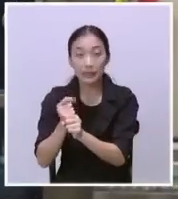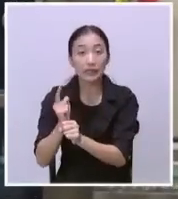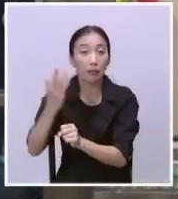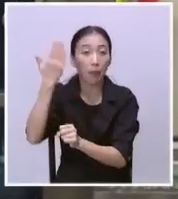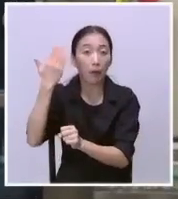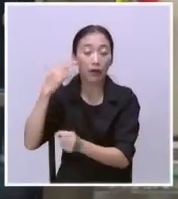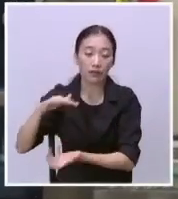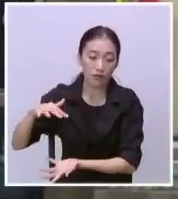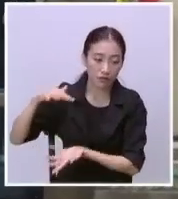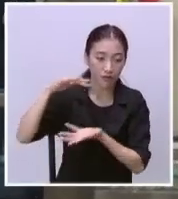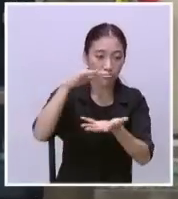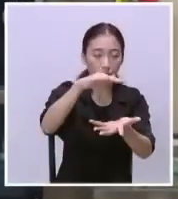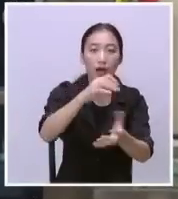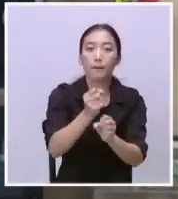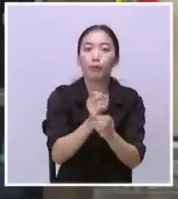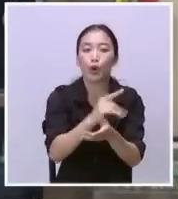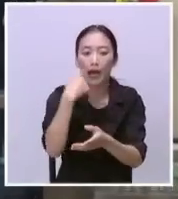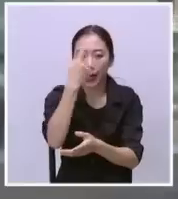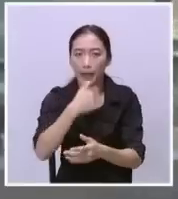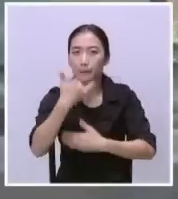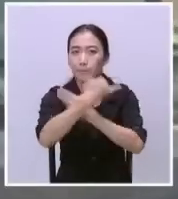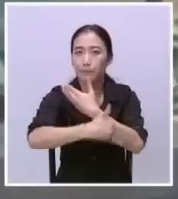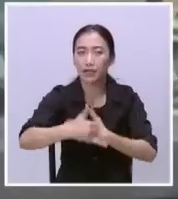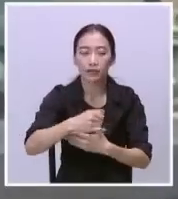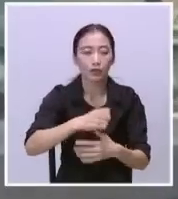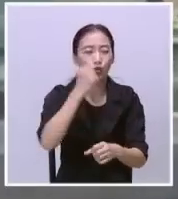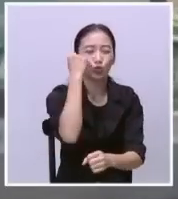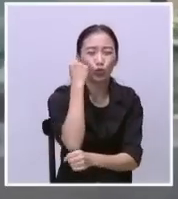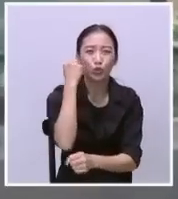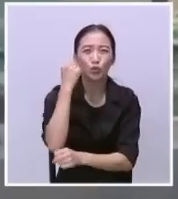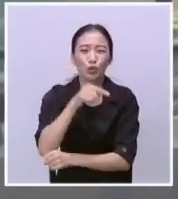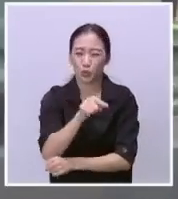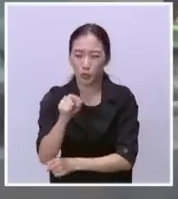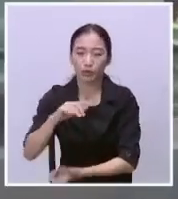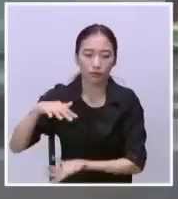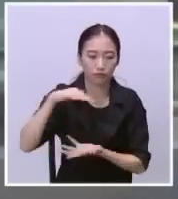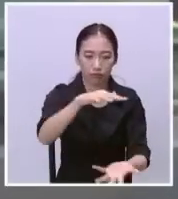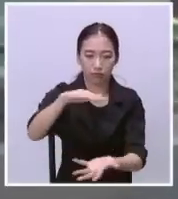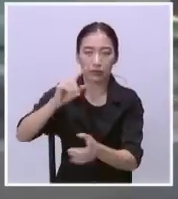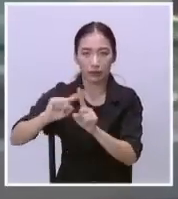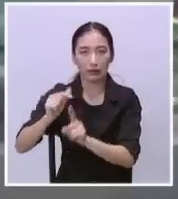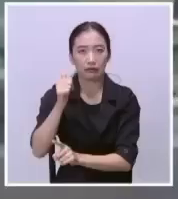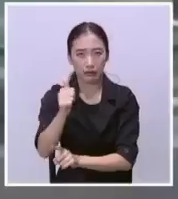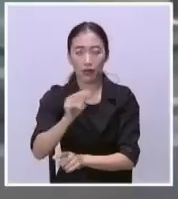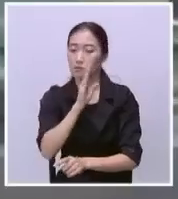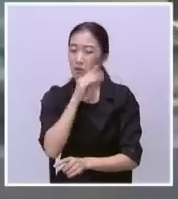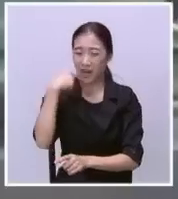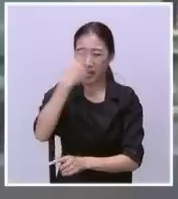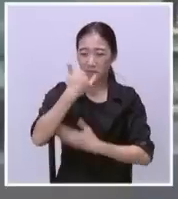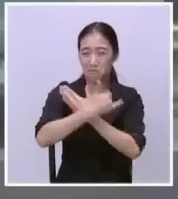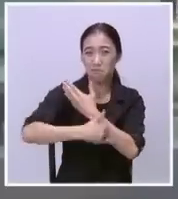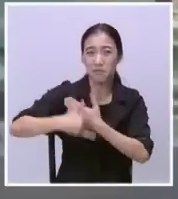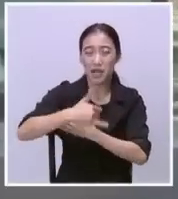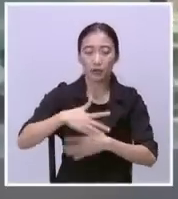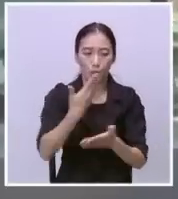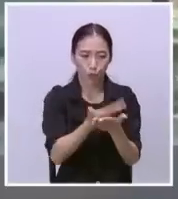หนไม่มีเงินนะคะก็บริจาคให้ชาติไหนพอมีเงินหน่อยนะคะก็ซื้อไปในราคาถูกค่ะเจาะไปที่กลุ่มประเทศที่มีรายได้ต่ำกับรายได้ปานกลางน